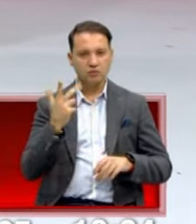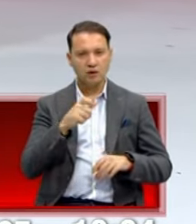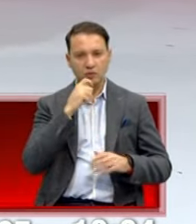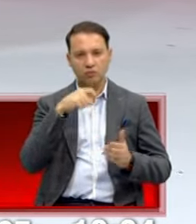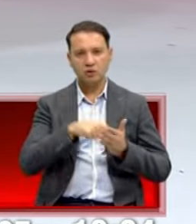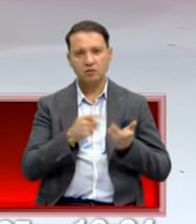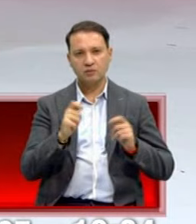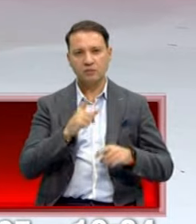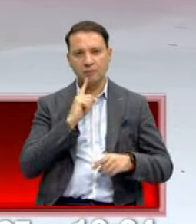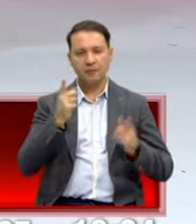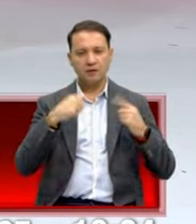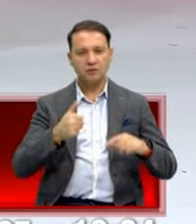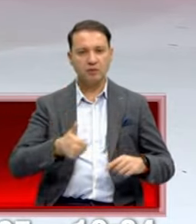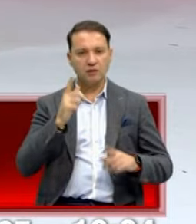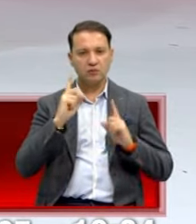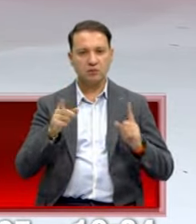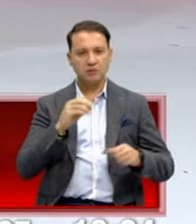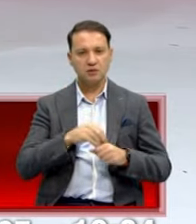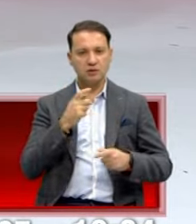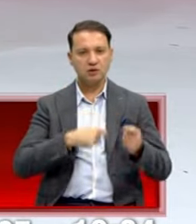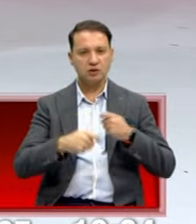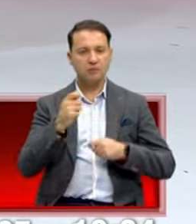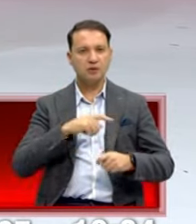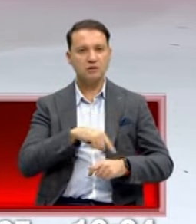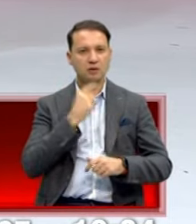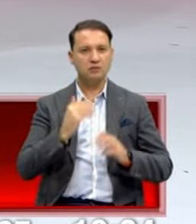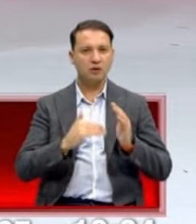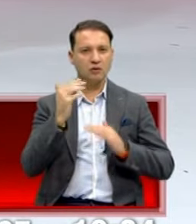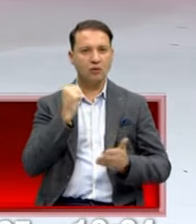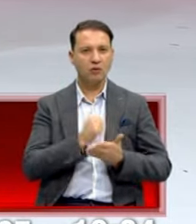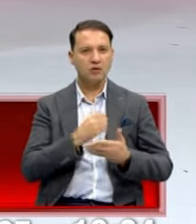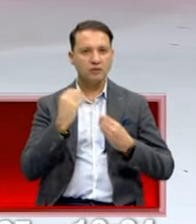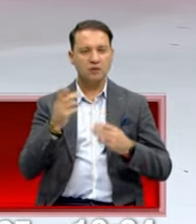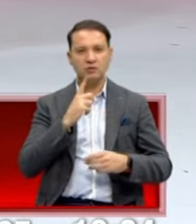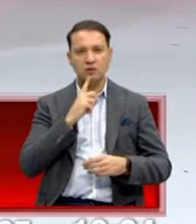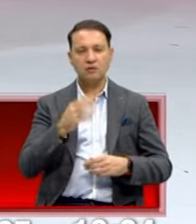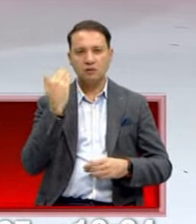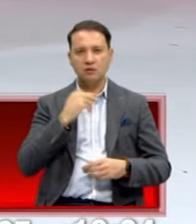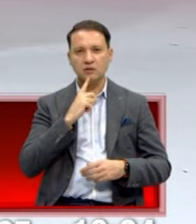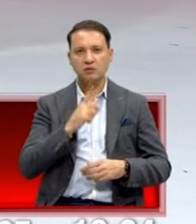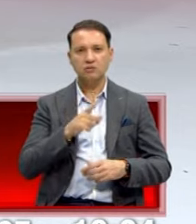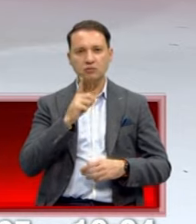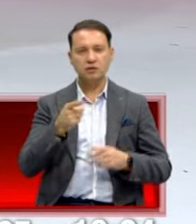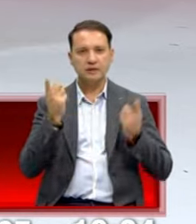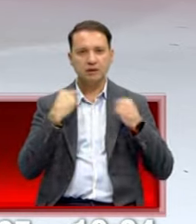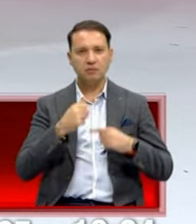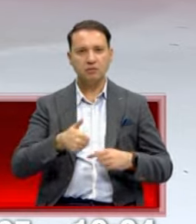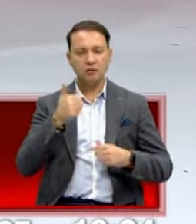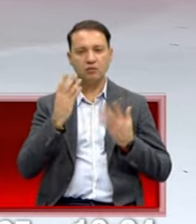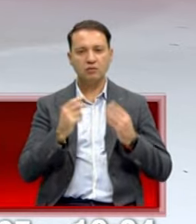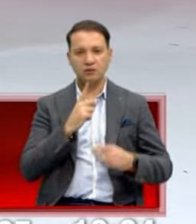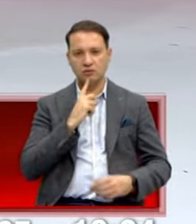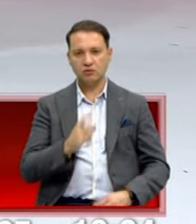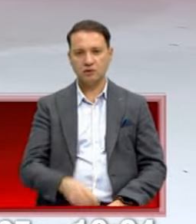mühürlendiğini bildirdi. Çevre Bakanlığı döneminde işletmenin kapasite artışına onay verdiği iddiasını yalanladı. Bu yetkinin